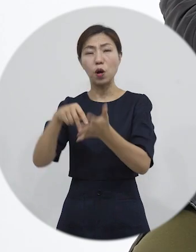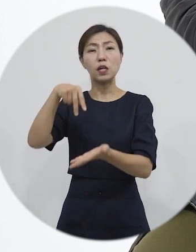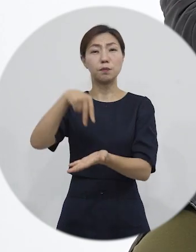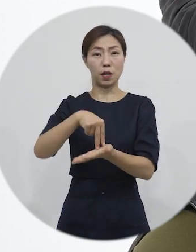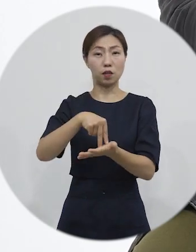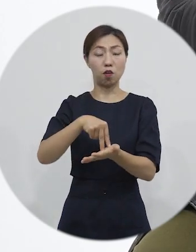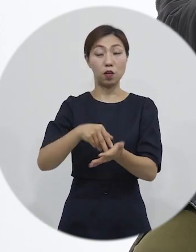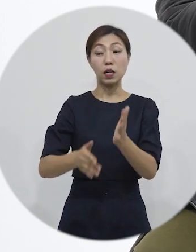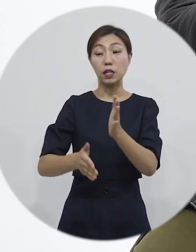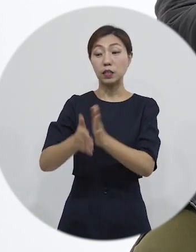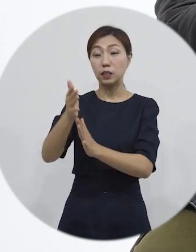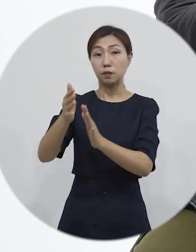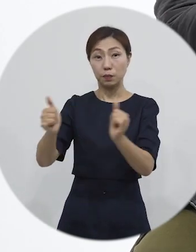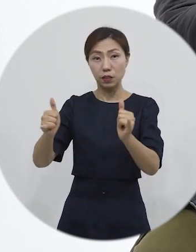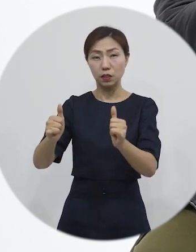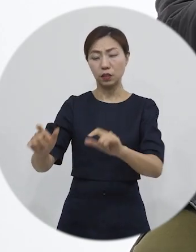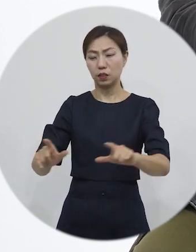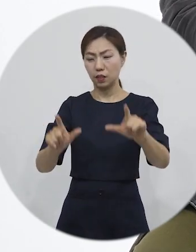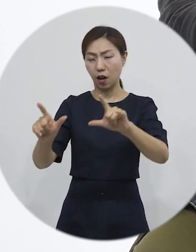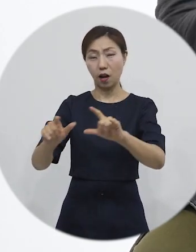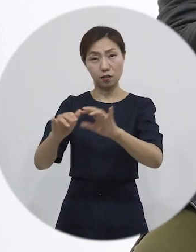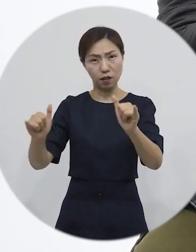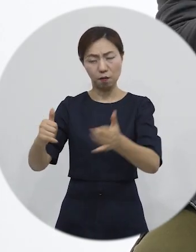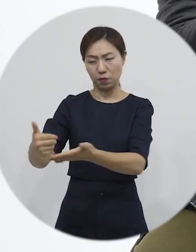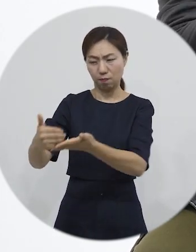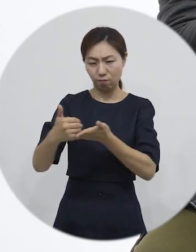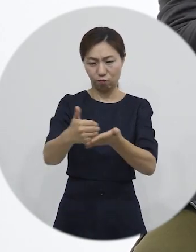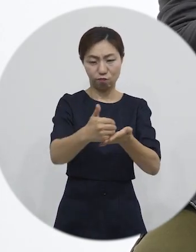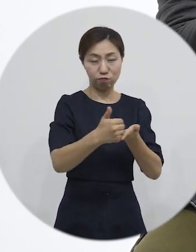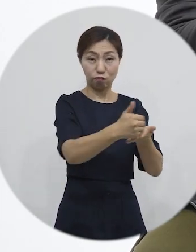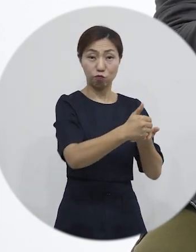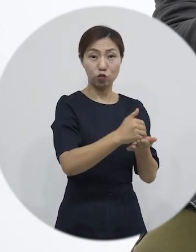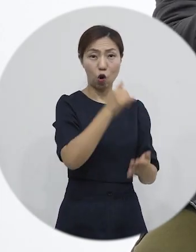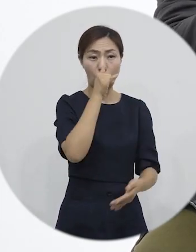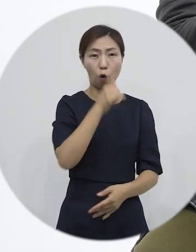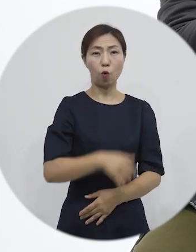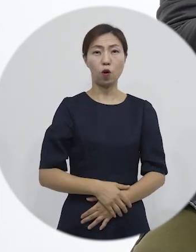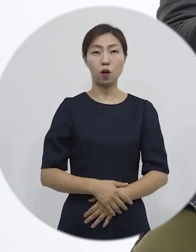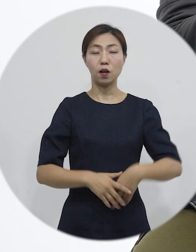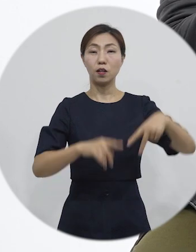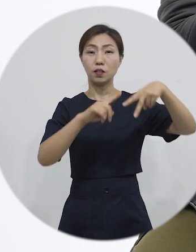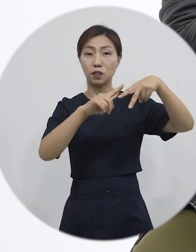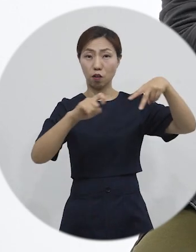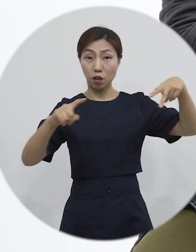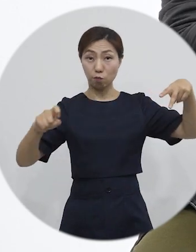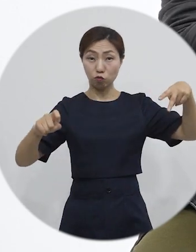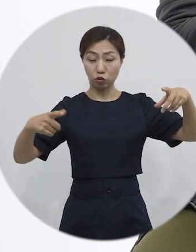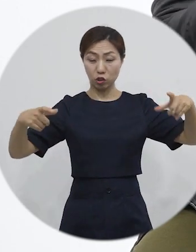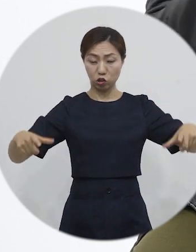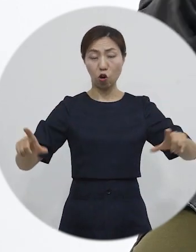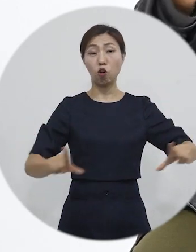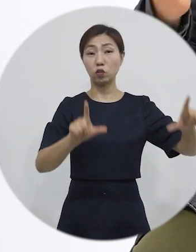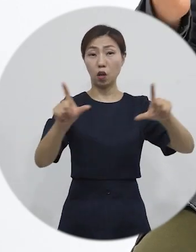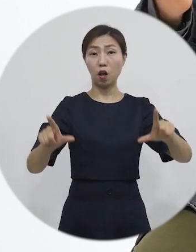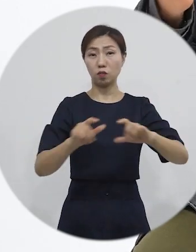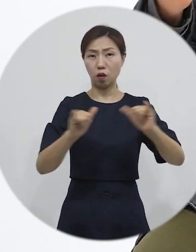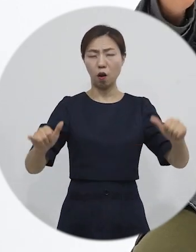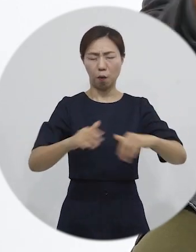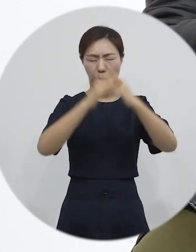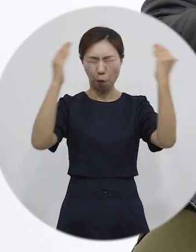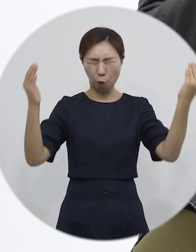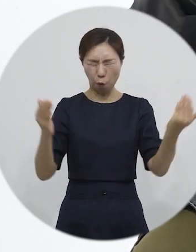이제 사업을 제안을 합니다. 그러니까 사업을 제안하는 대상은 서대문구 구민이면 누구든 할 수